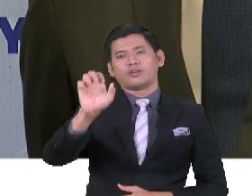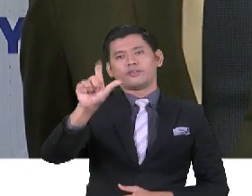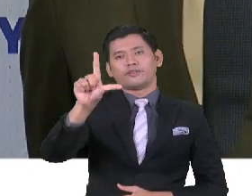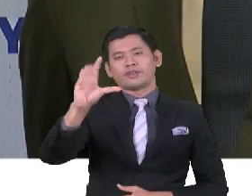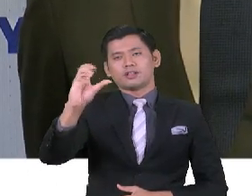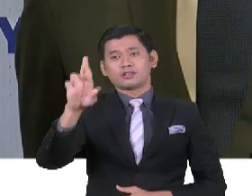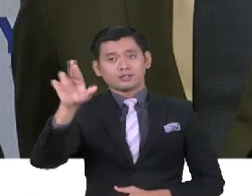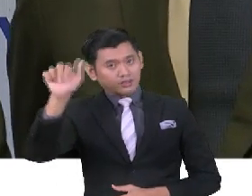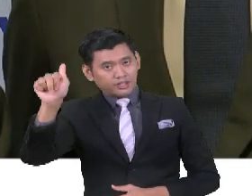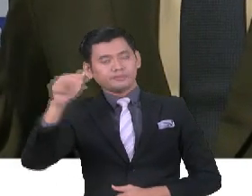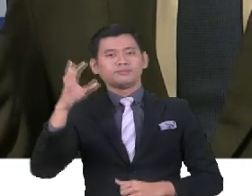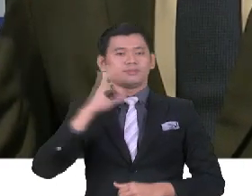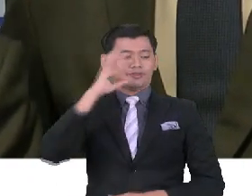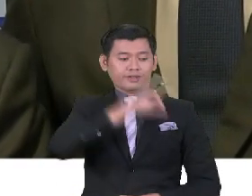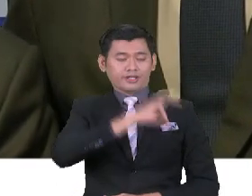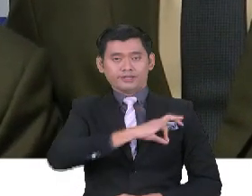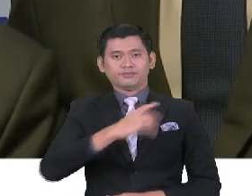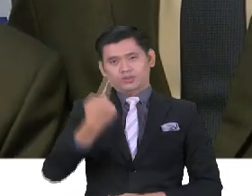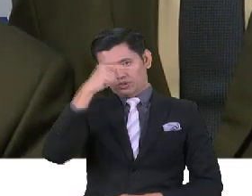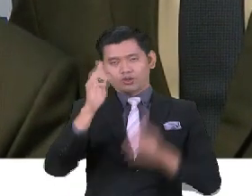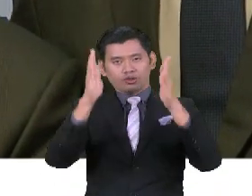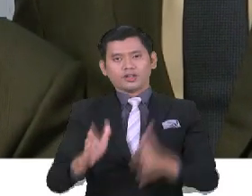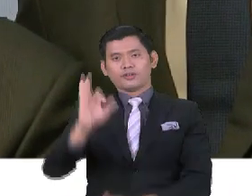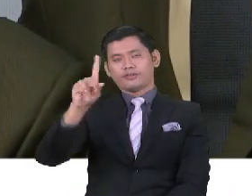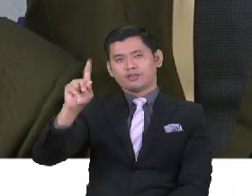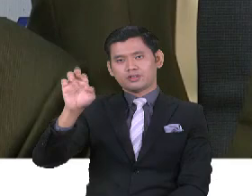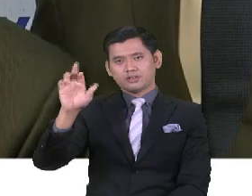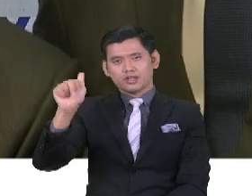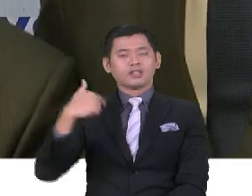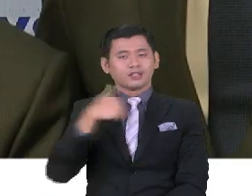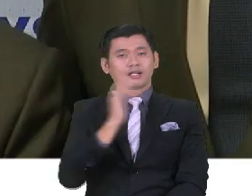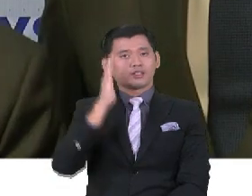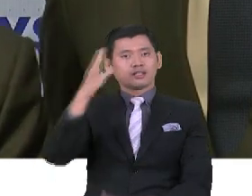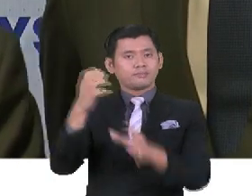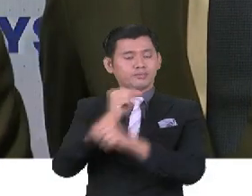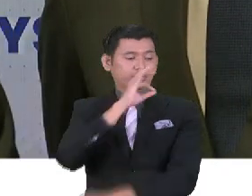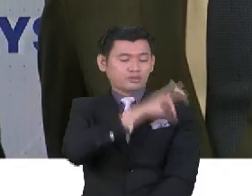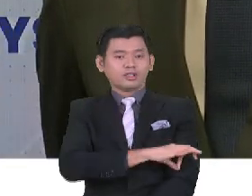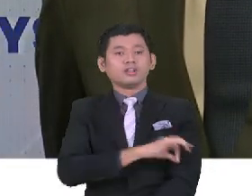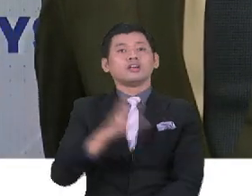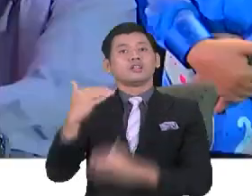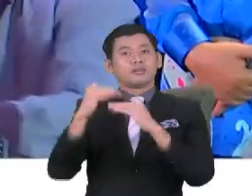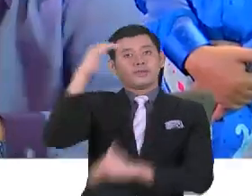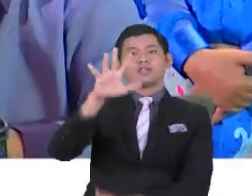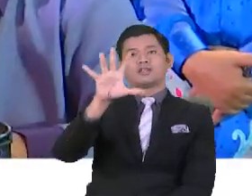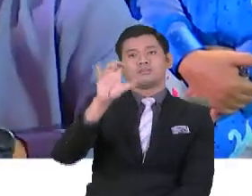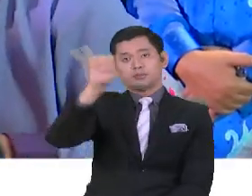InsyaAllah dengan projek ini, KPIB akan beroleh keuntungan lebih kurang dalam RM50 juta.